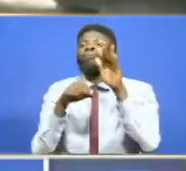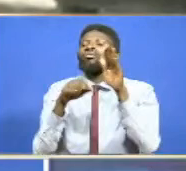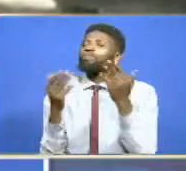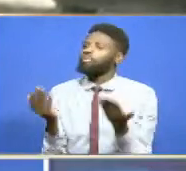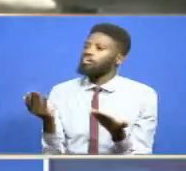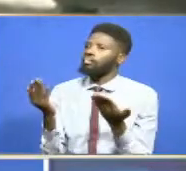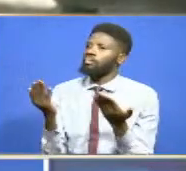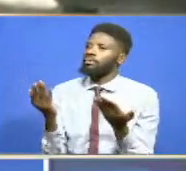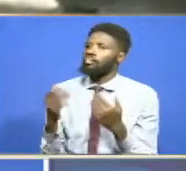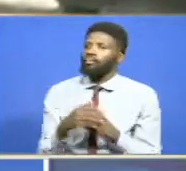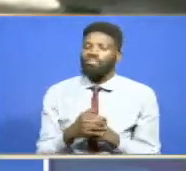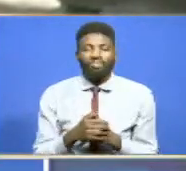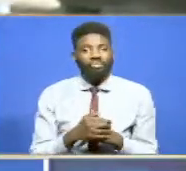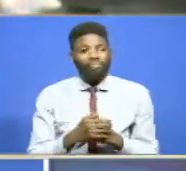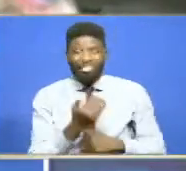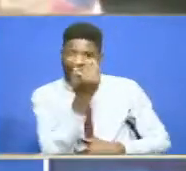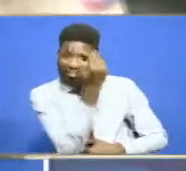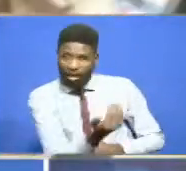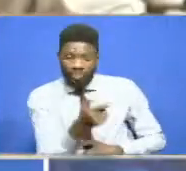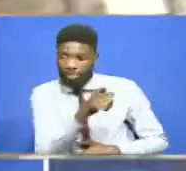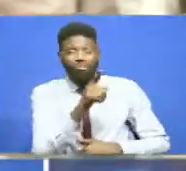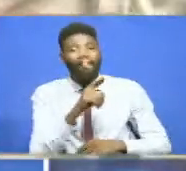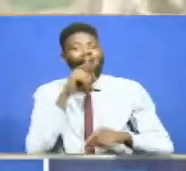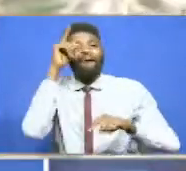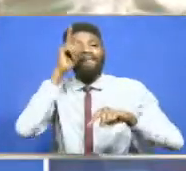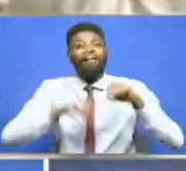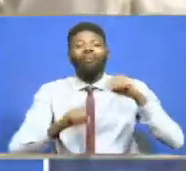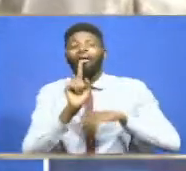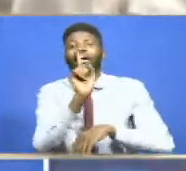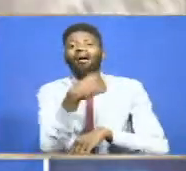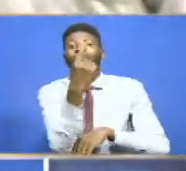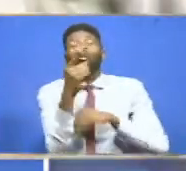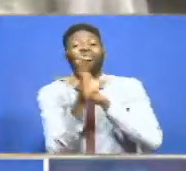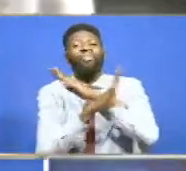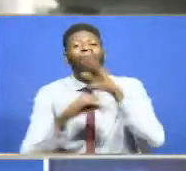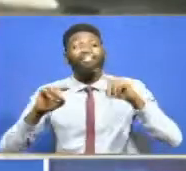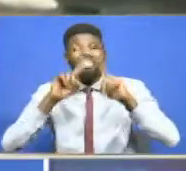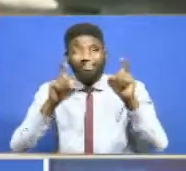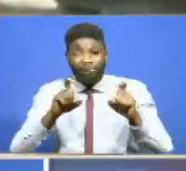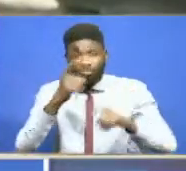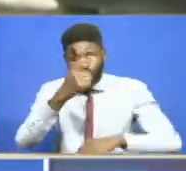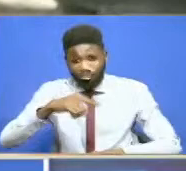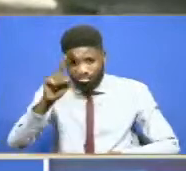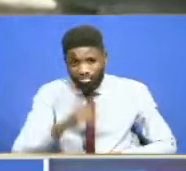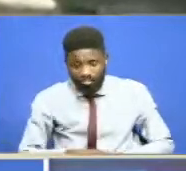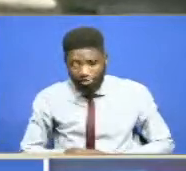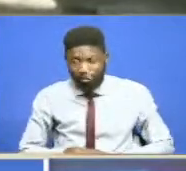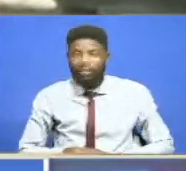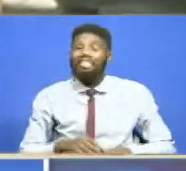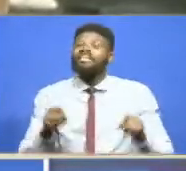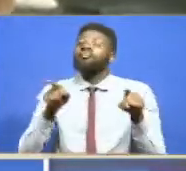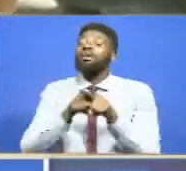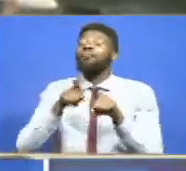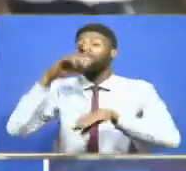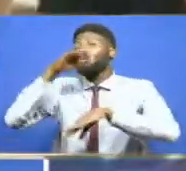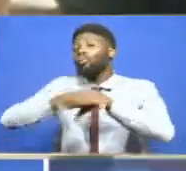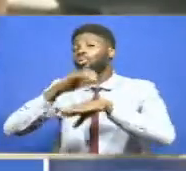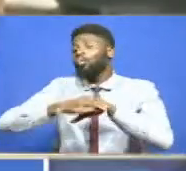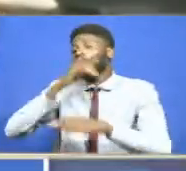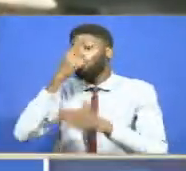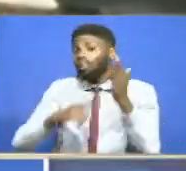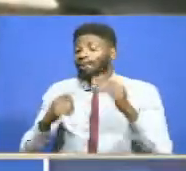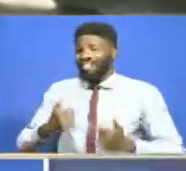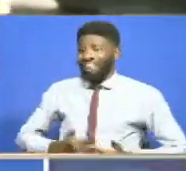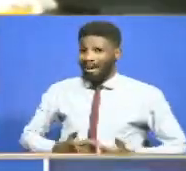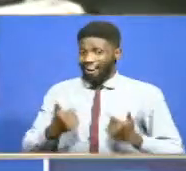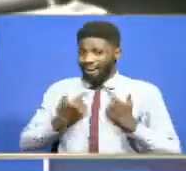yeye. Huyo mtoto hakuna venye angeiba mtoto yake peke yake, si ndio? Na pia ni vizuri kwa sababu maisha ya mtoto